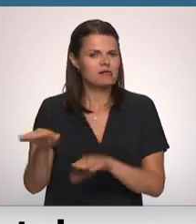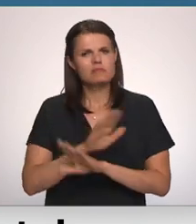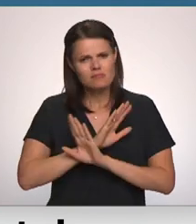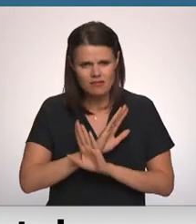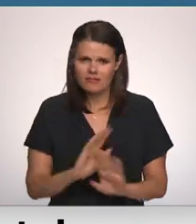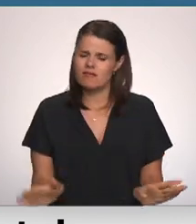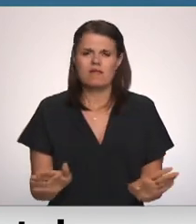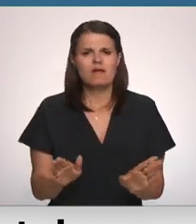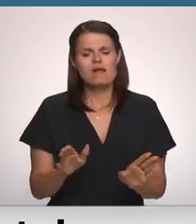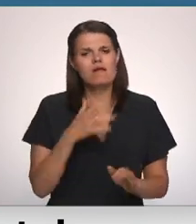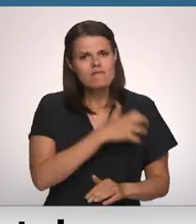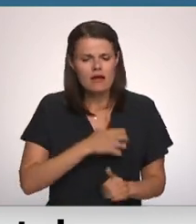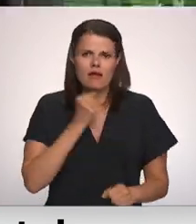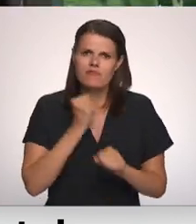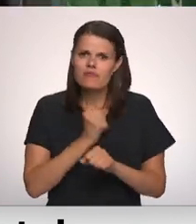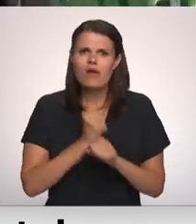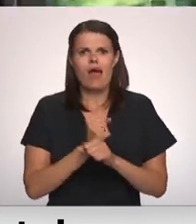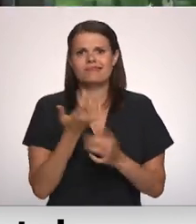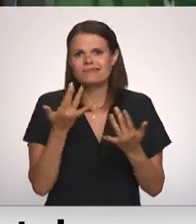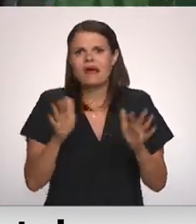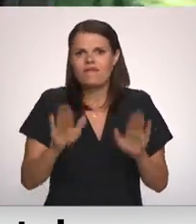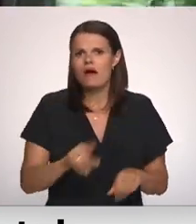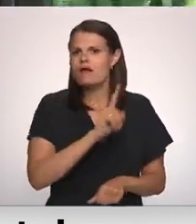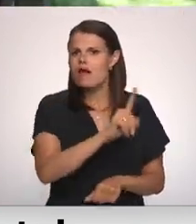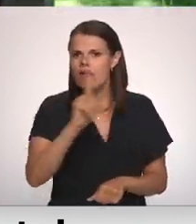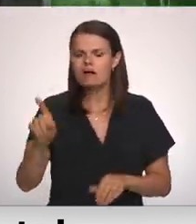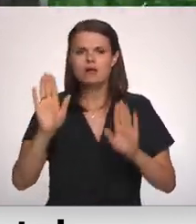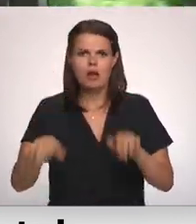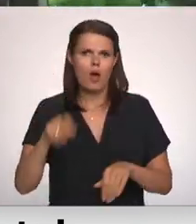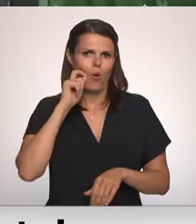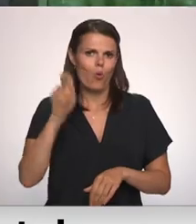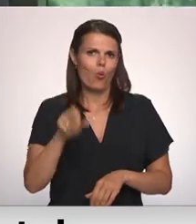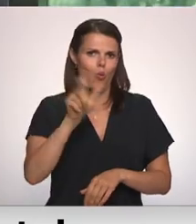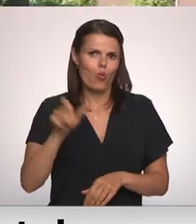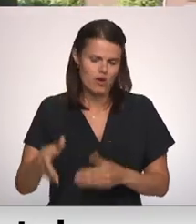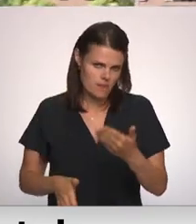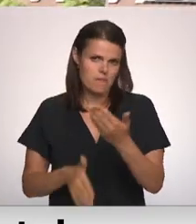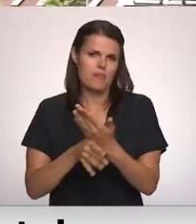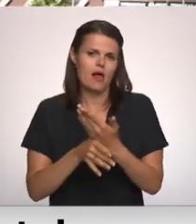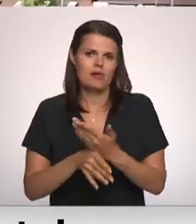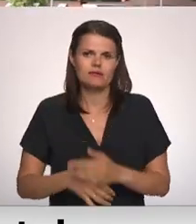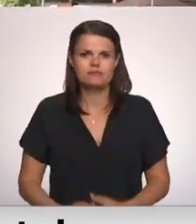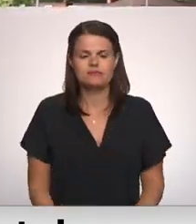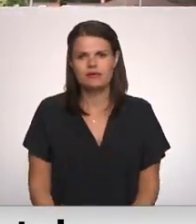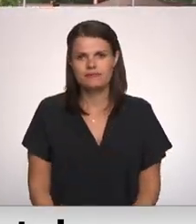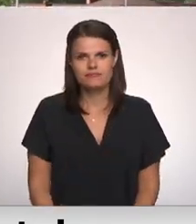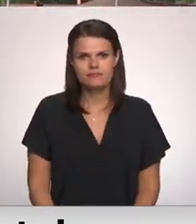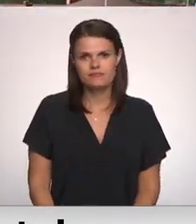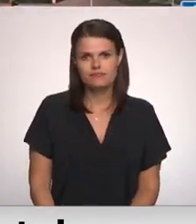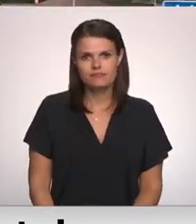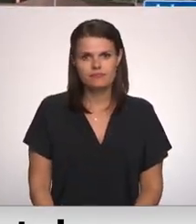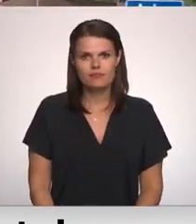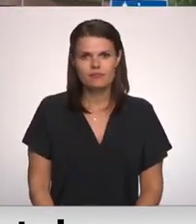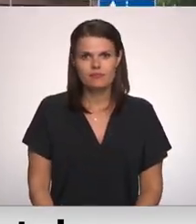nežēlīgs iebrukums, bet gan darīt, kas vien ir katra spēkos, lai Ukraiņiem palīdzētu. Zāne Eniņa, Vidzemes televīzija.